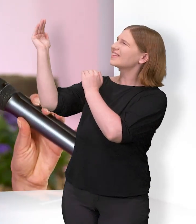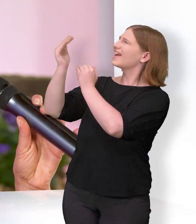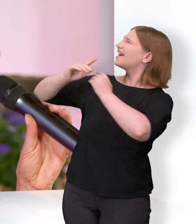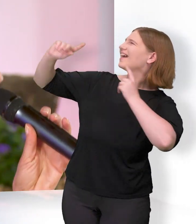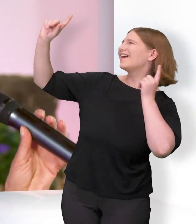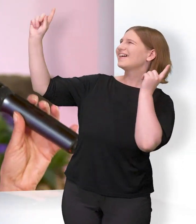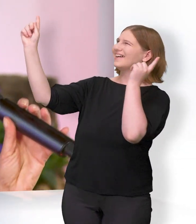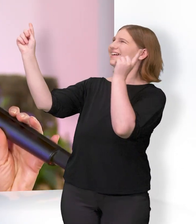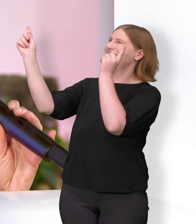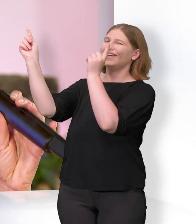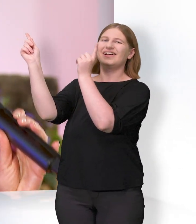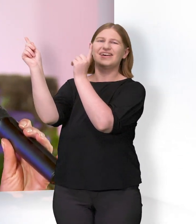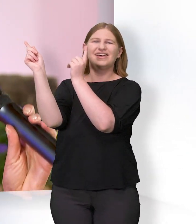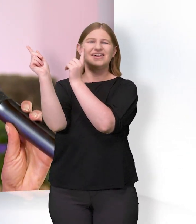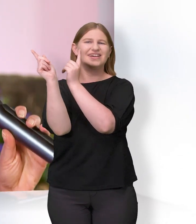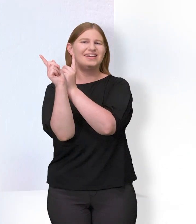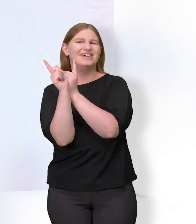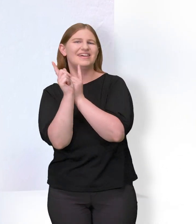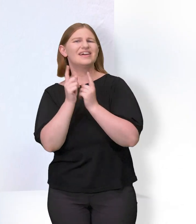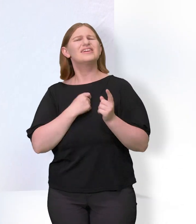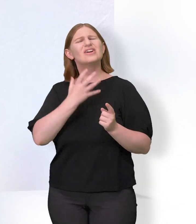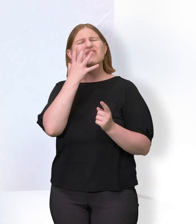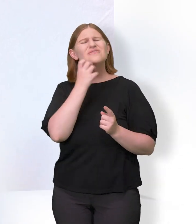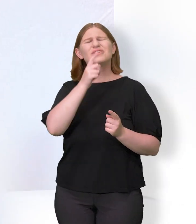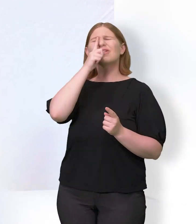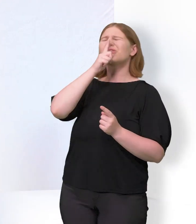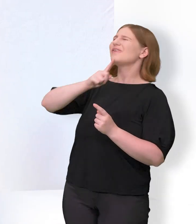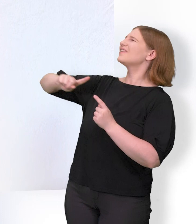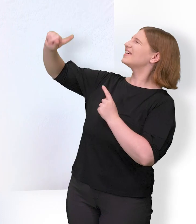zu dir, zu dir. Will nur zu